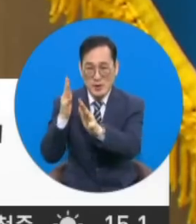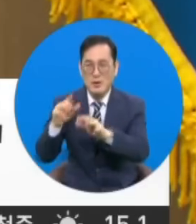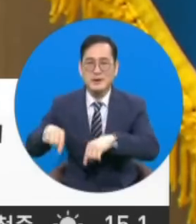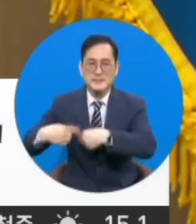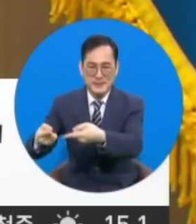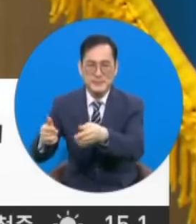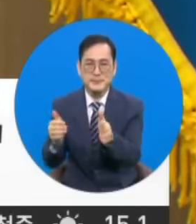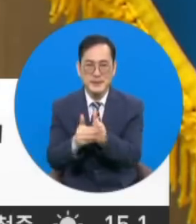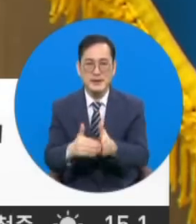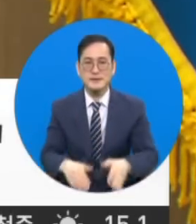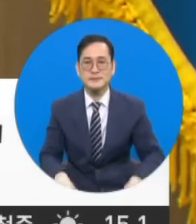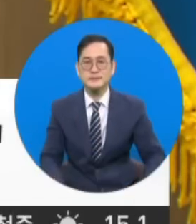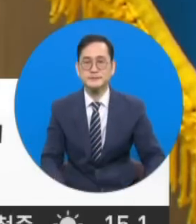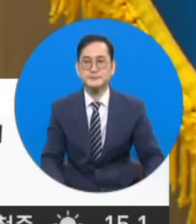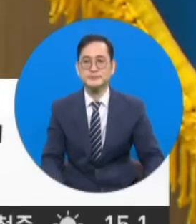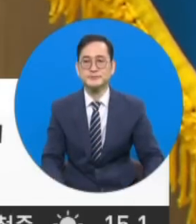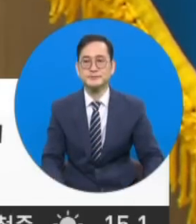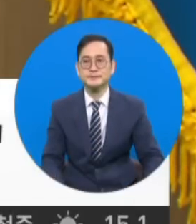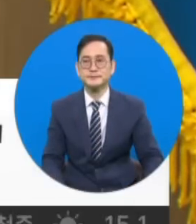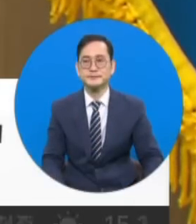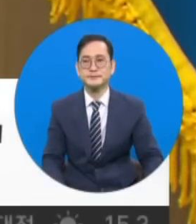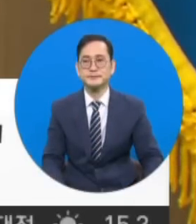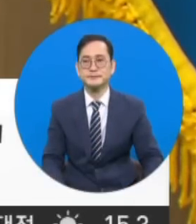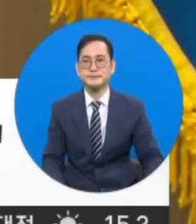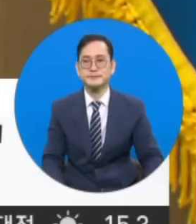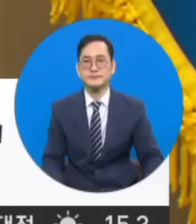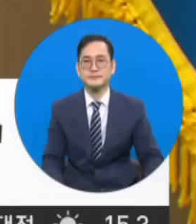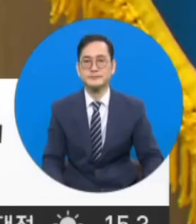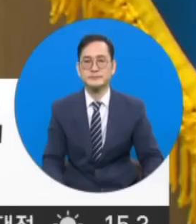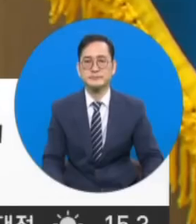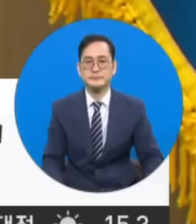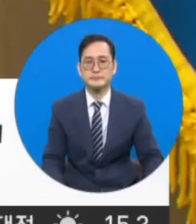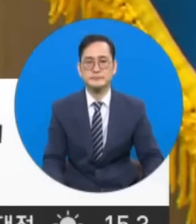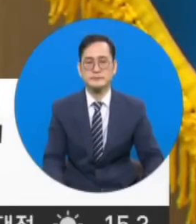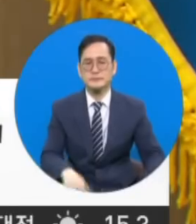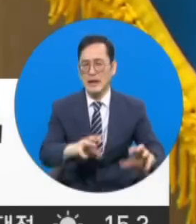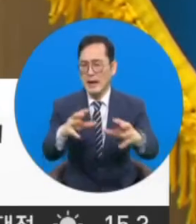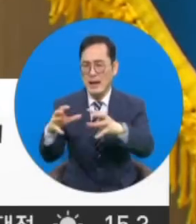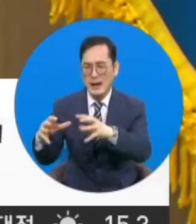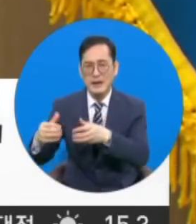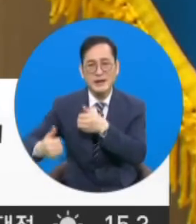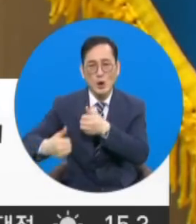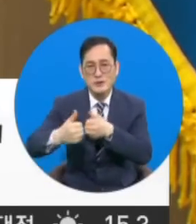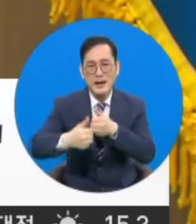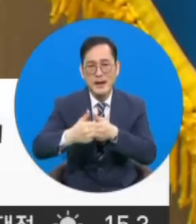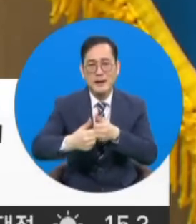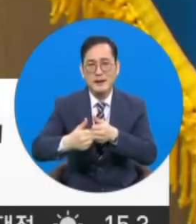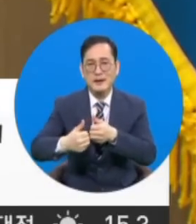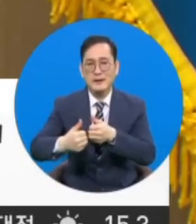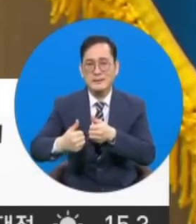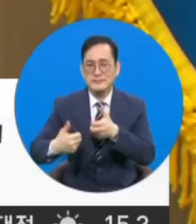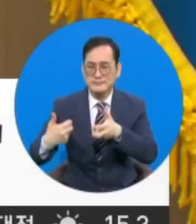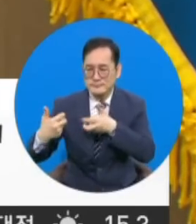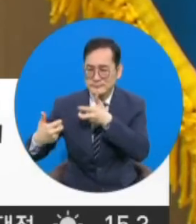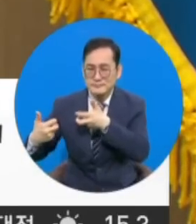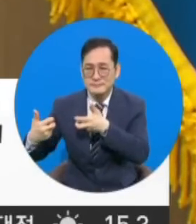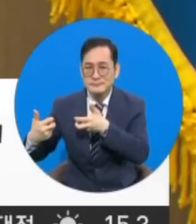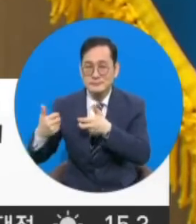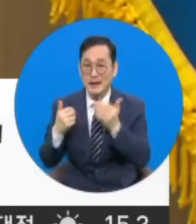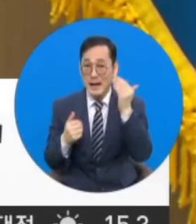뛰어들었습니다 치열한 지정학적 경쟁과 다층적 국제관계 속에서 우리